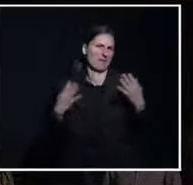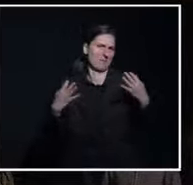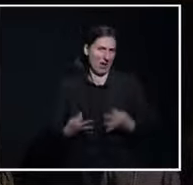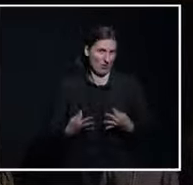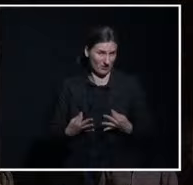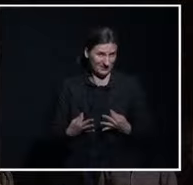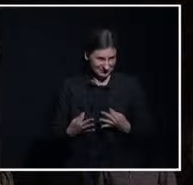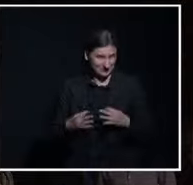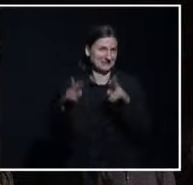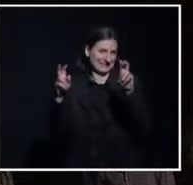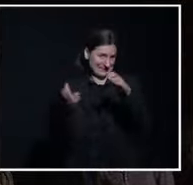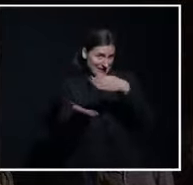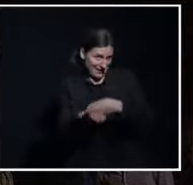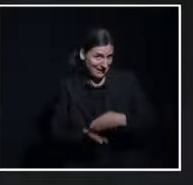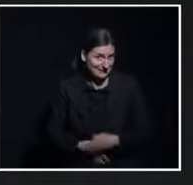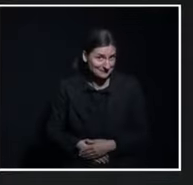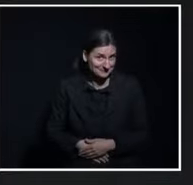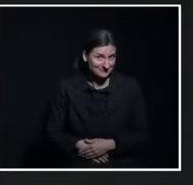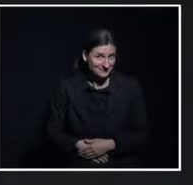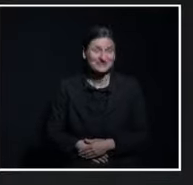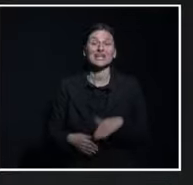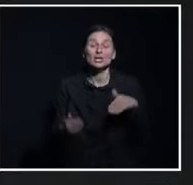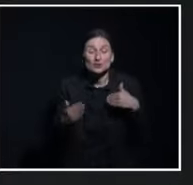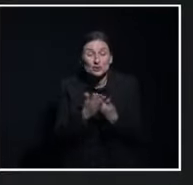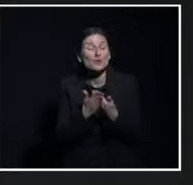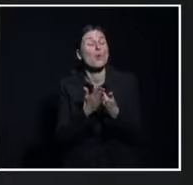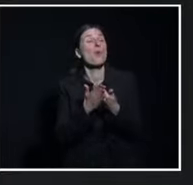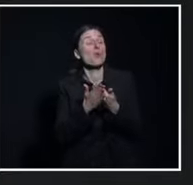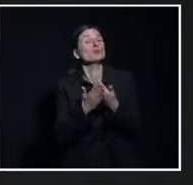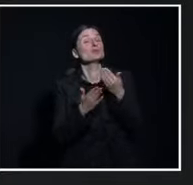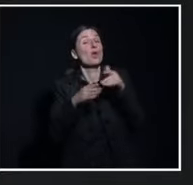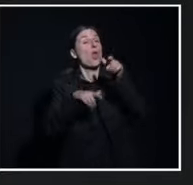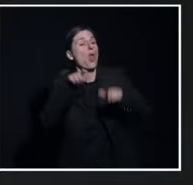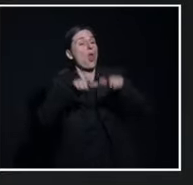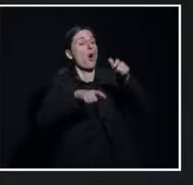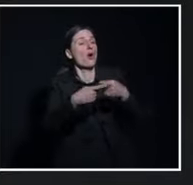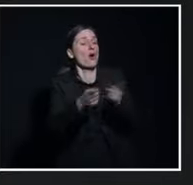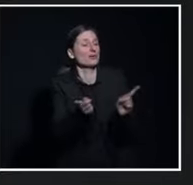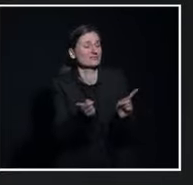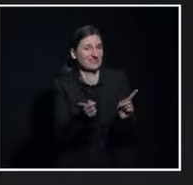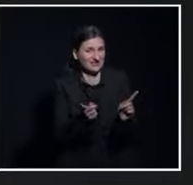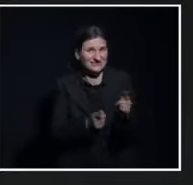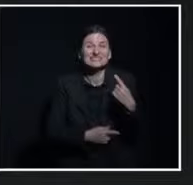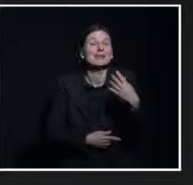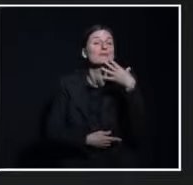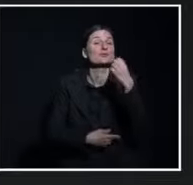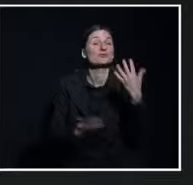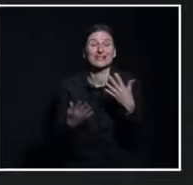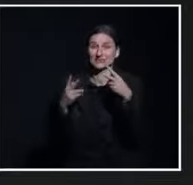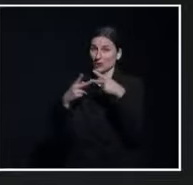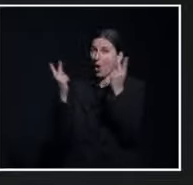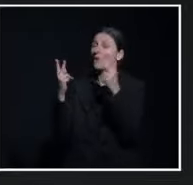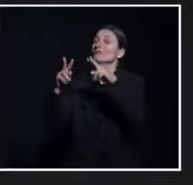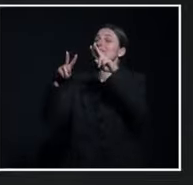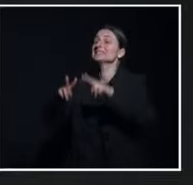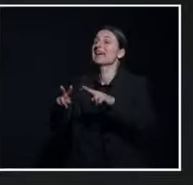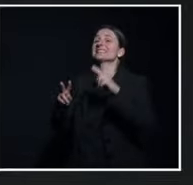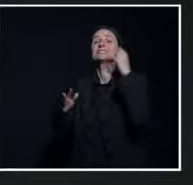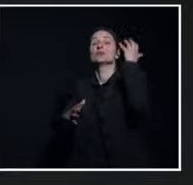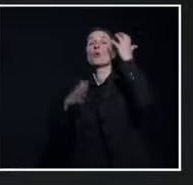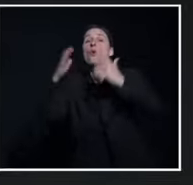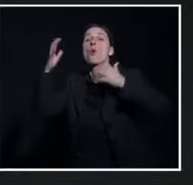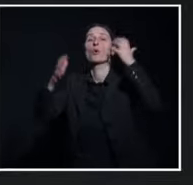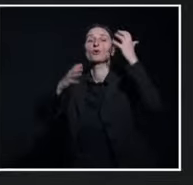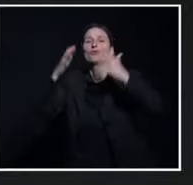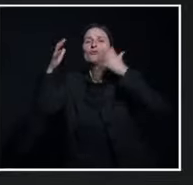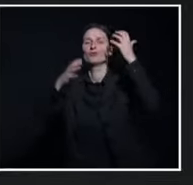gehen, Zitat Ende. Das sind auch diejenigen, die unseren unabhängigen öffentlich-rechtlichen Rundfunk zu